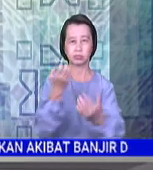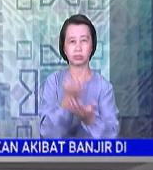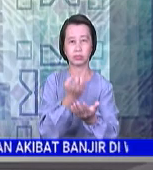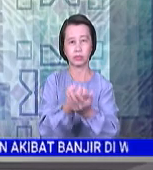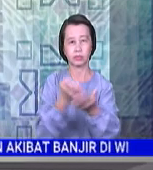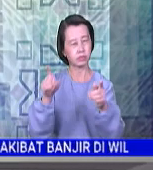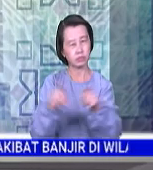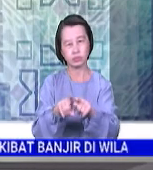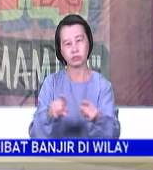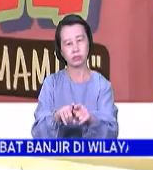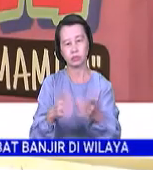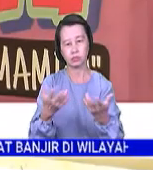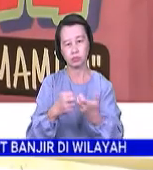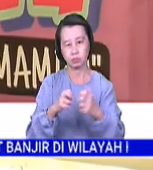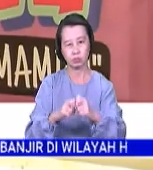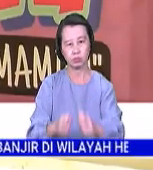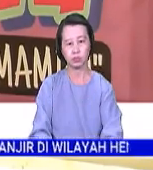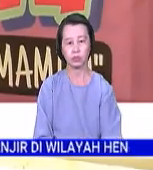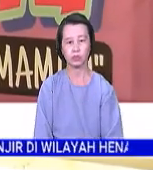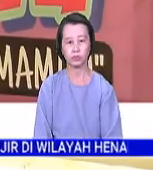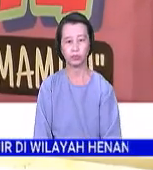ekonomi.